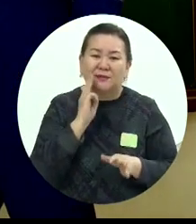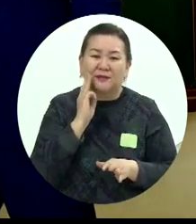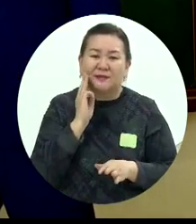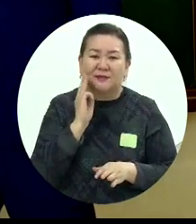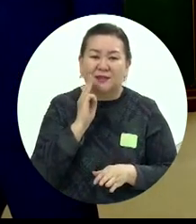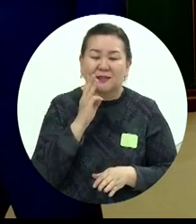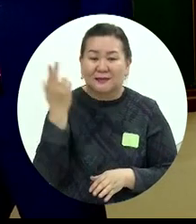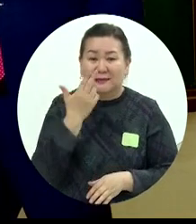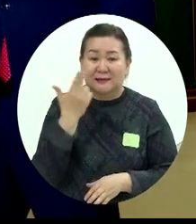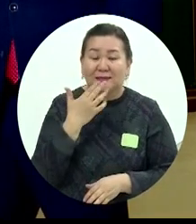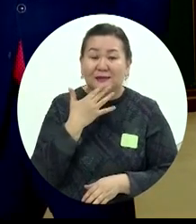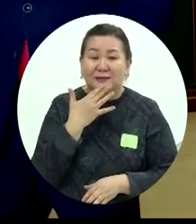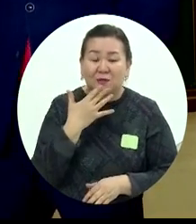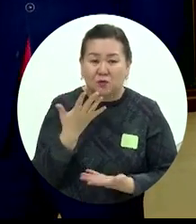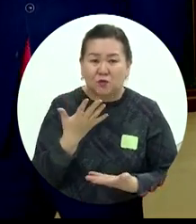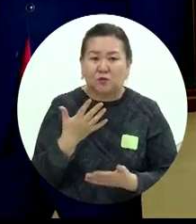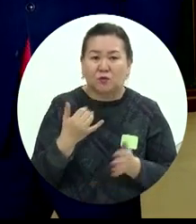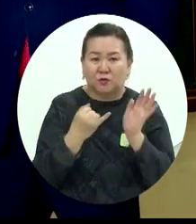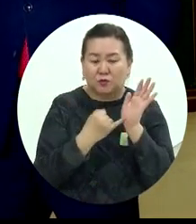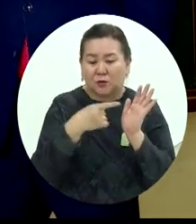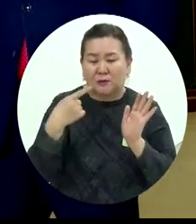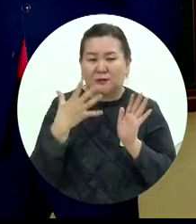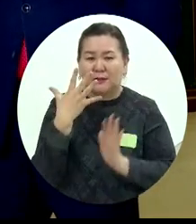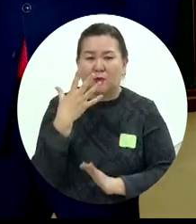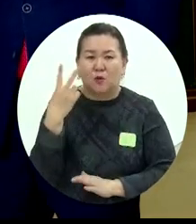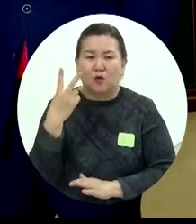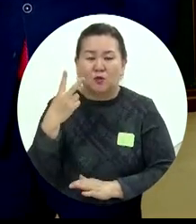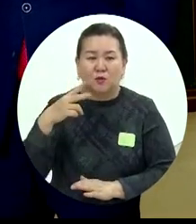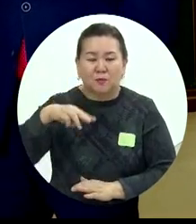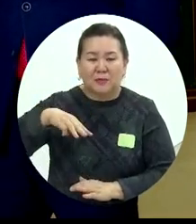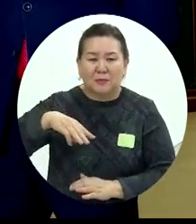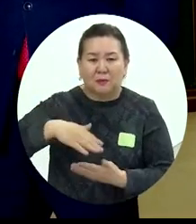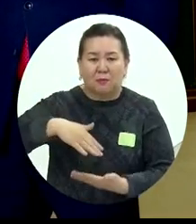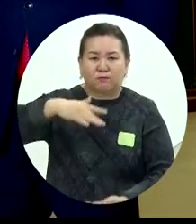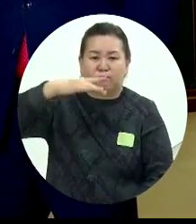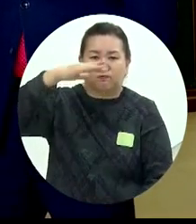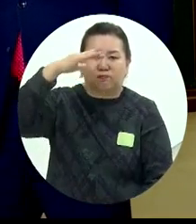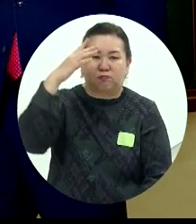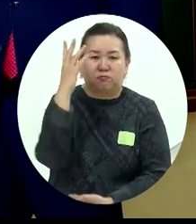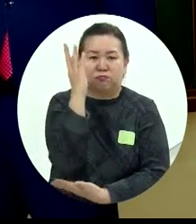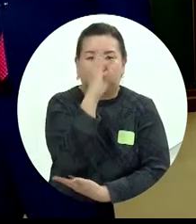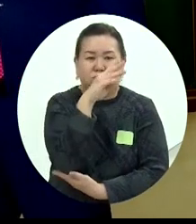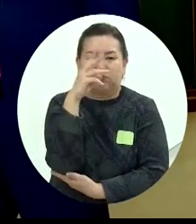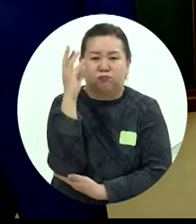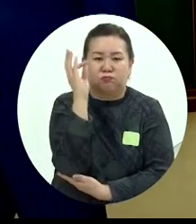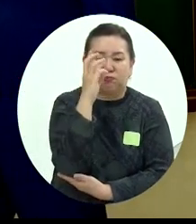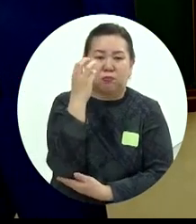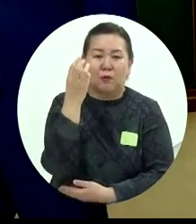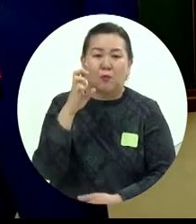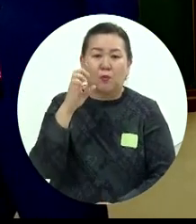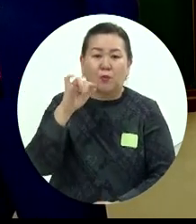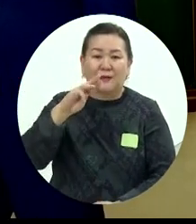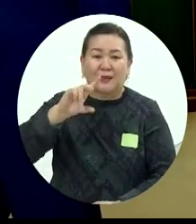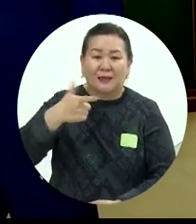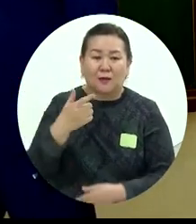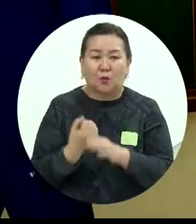мөн цагаан өнгөтэй, за мөн 6-аас 52 мм-ийн урттай ийм одоо бутлаг ургамлаас гаргаж авд